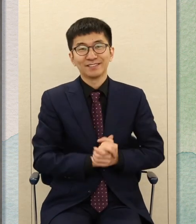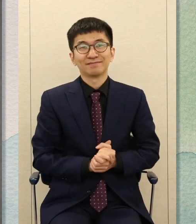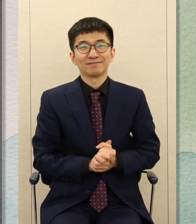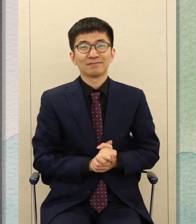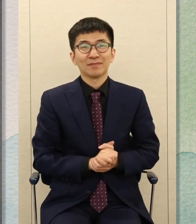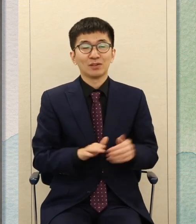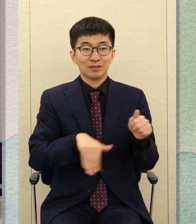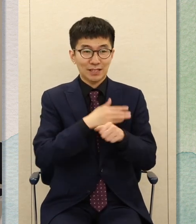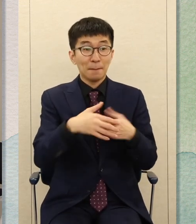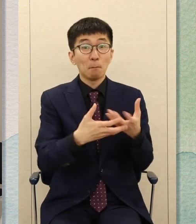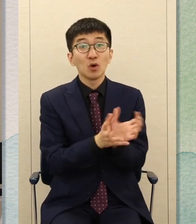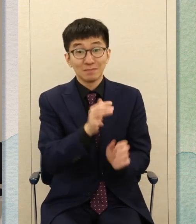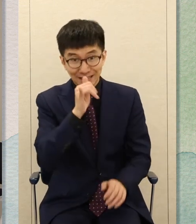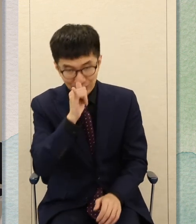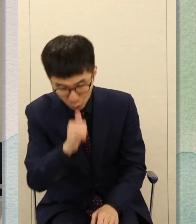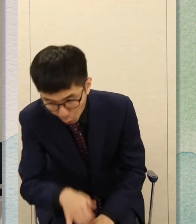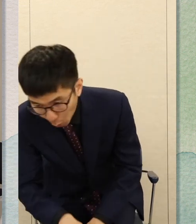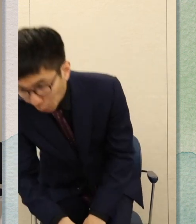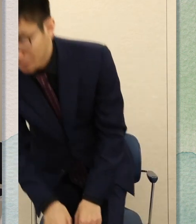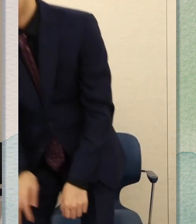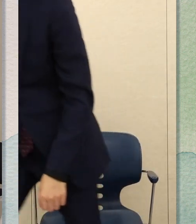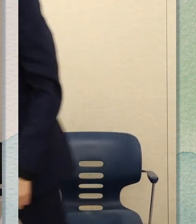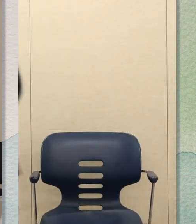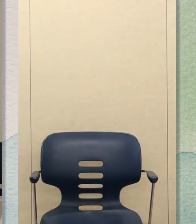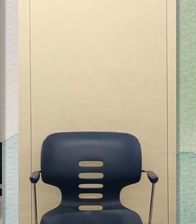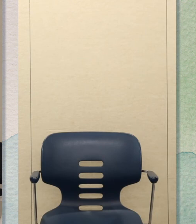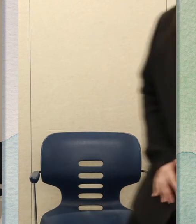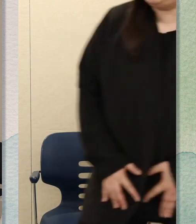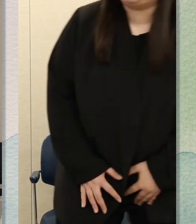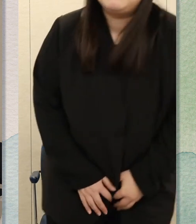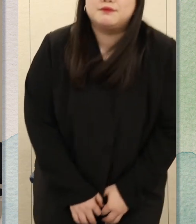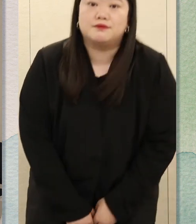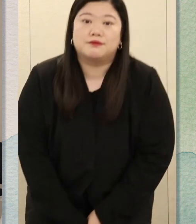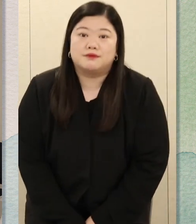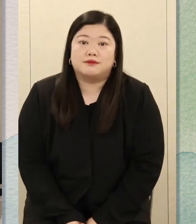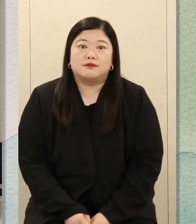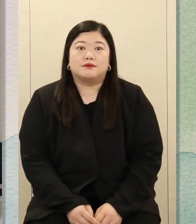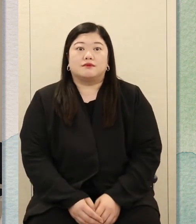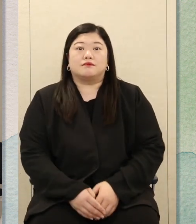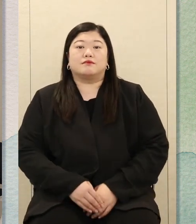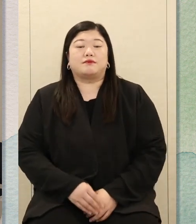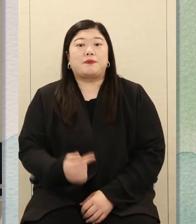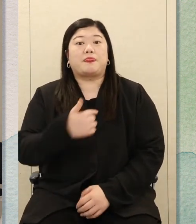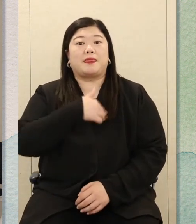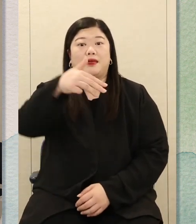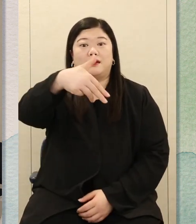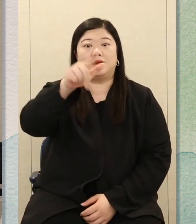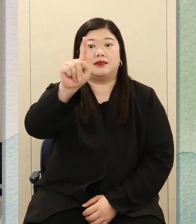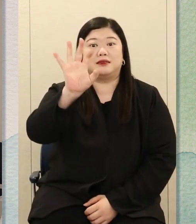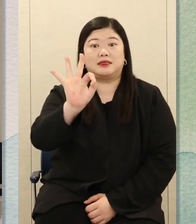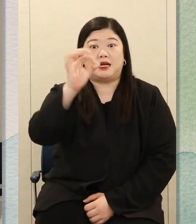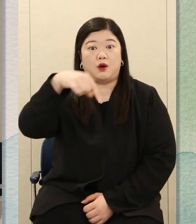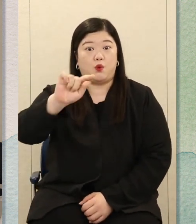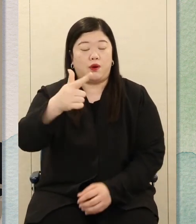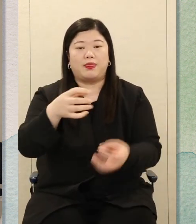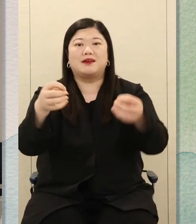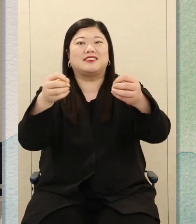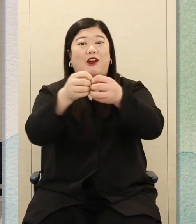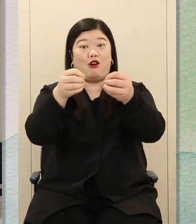그런 모임이 하나 있고요. 또 하나는 창원의 창원 독서 모임 같은데요. 창원 독서 모임은 어떻게 하고